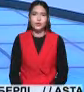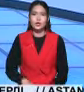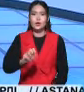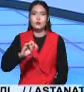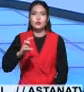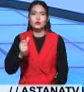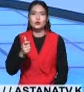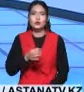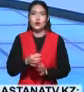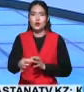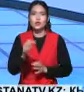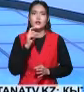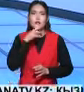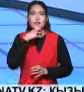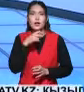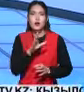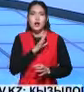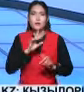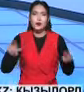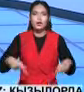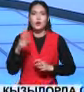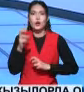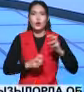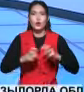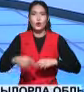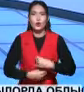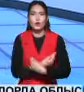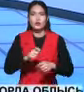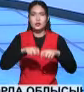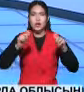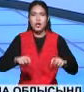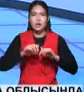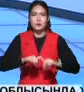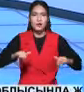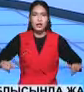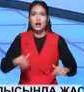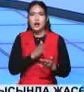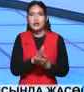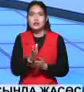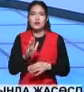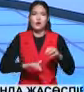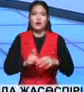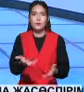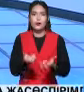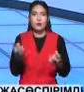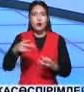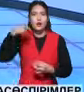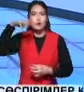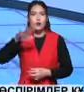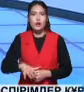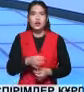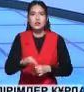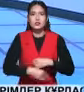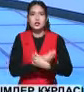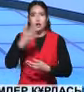Маңғыстау өңірінің экономикасын әртараптандырып, жаңа өндіріс орындарын ашу және дамудың тың бағыттарын қолға алу керек. Мемлекет басшысы аймақтың жаңа